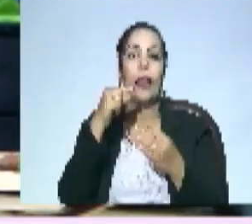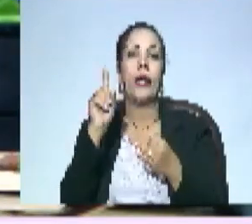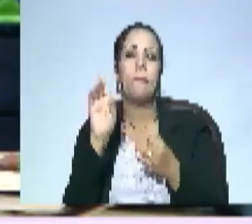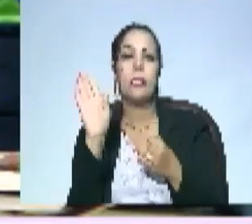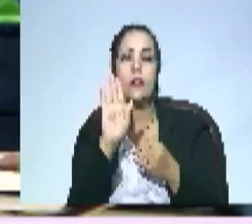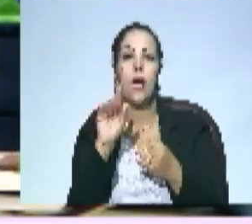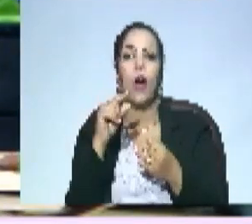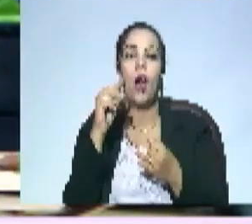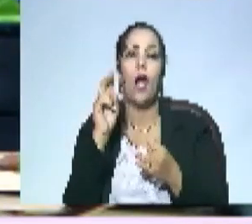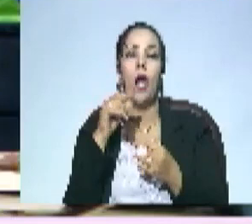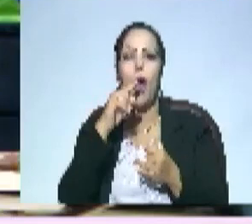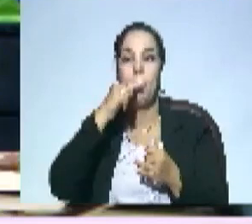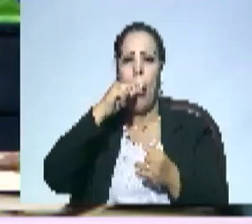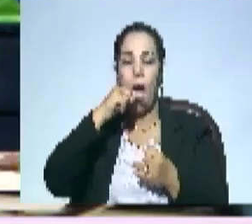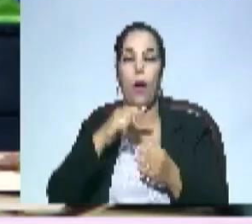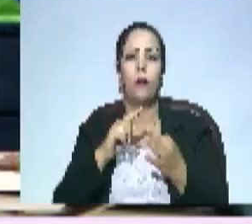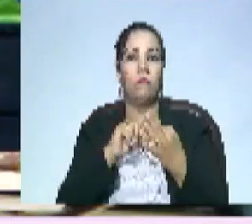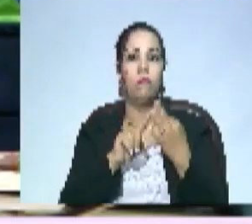ماشي